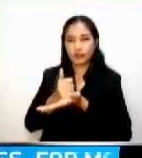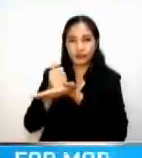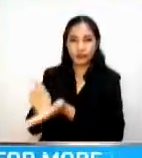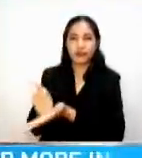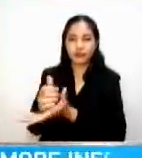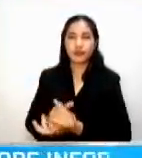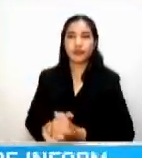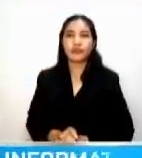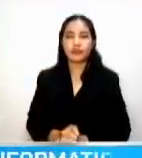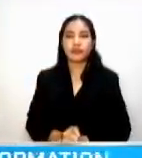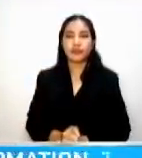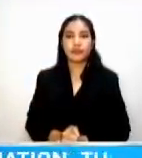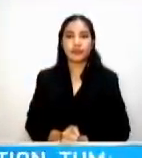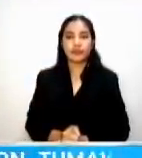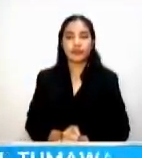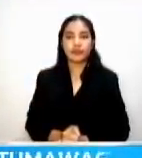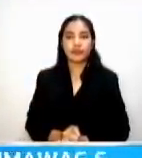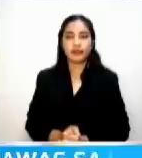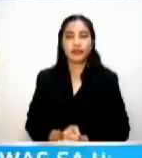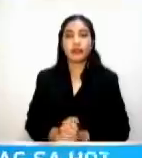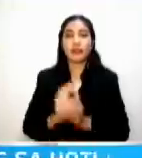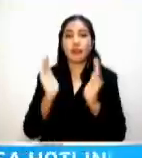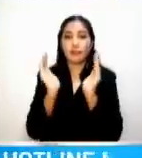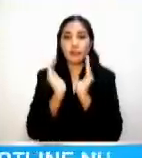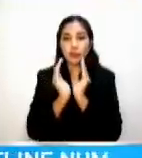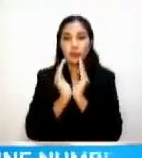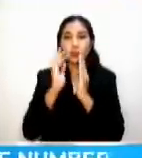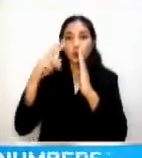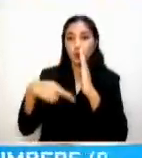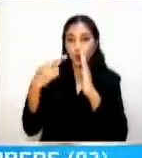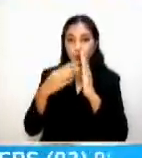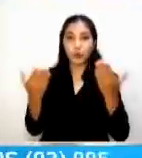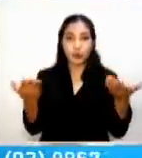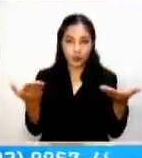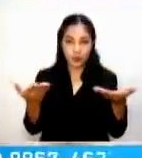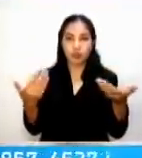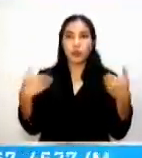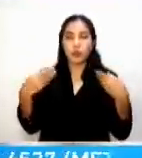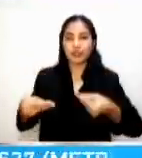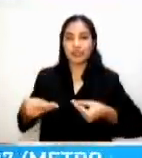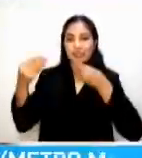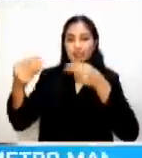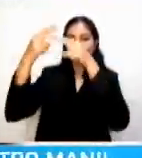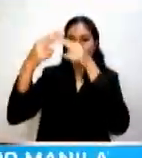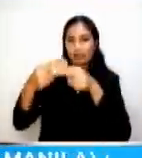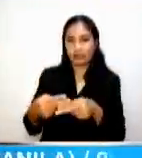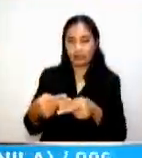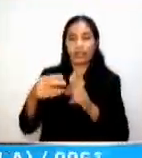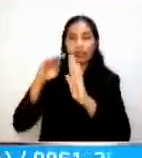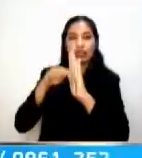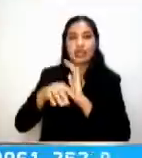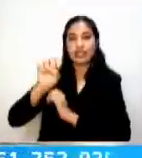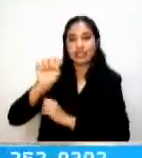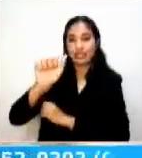At ang role po ng DSWD ay magbahagi ng listahan natin ng mga sub-beneficiaries at ESP beneficiaries